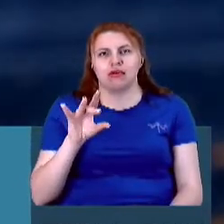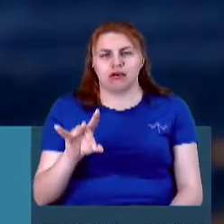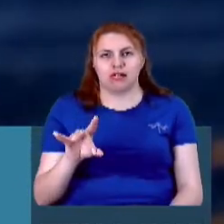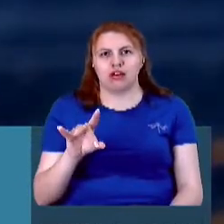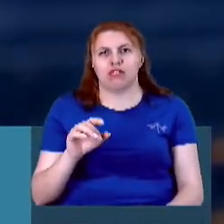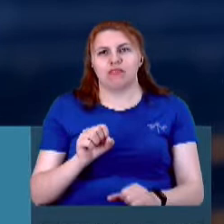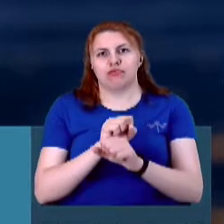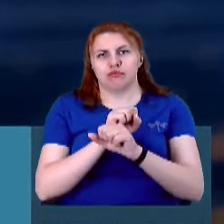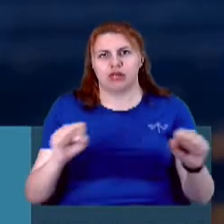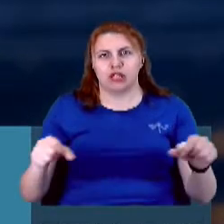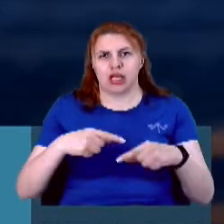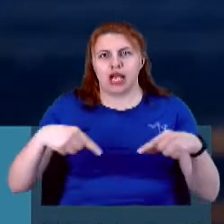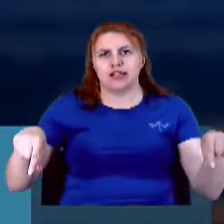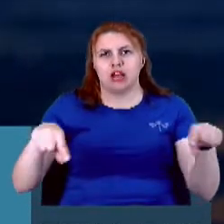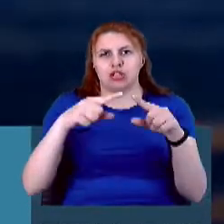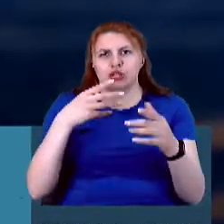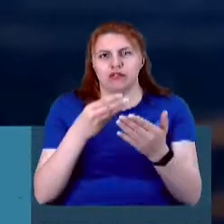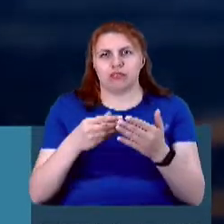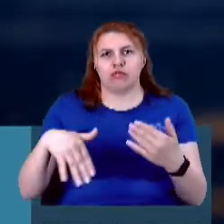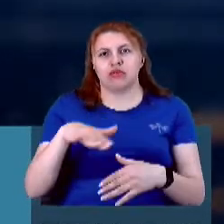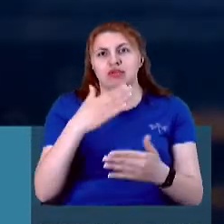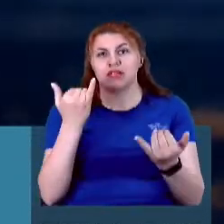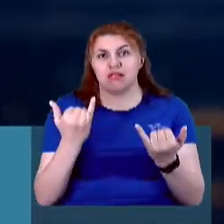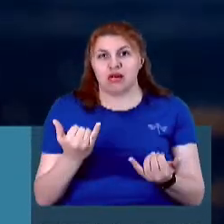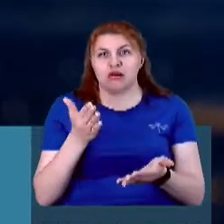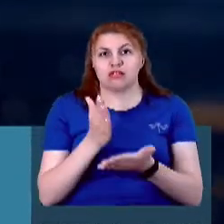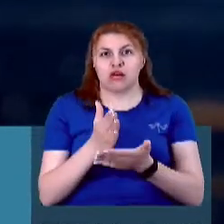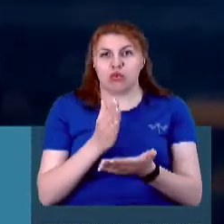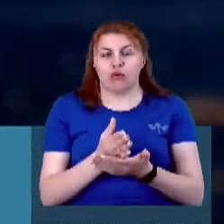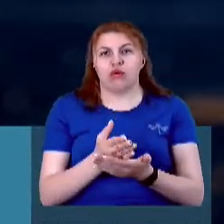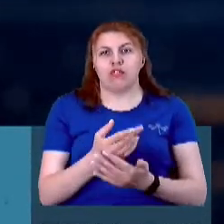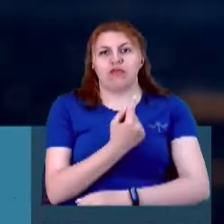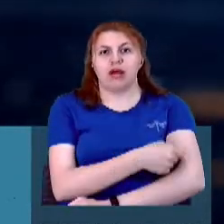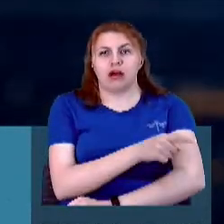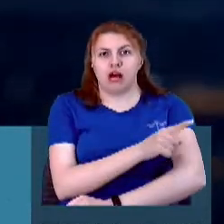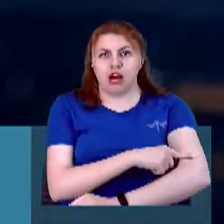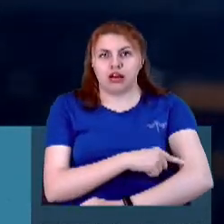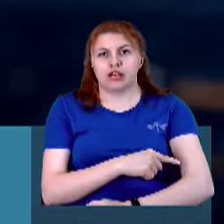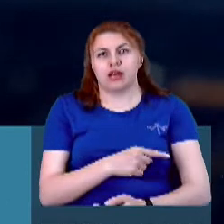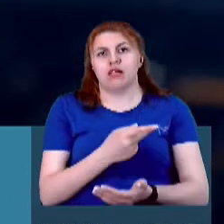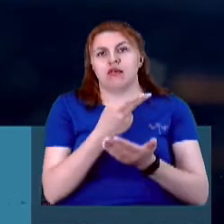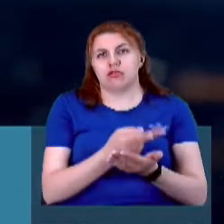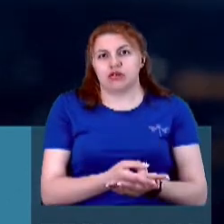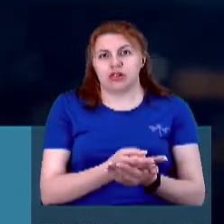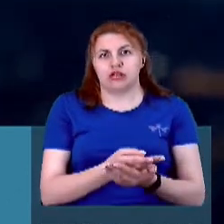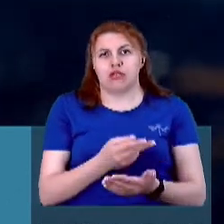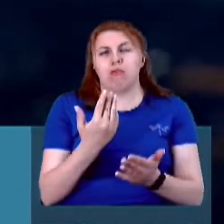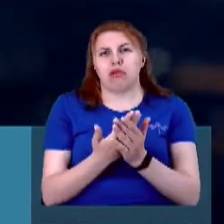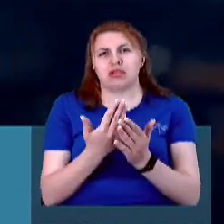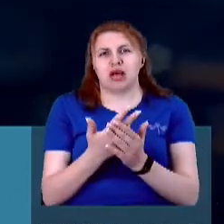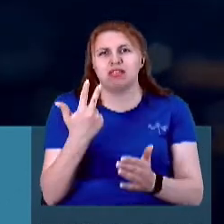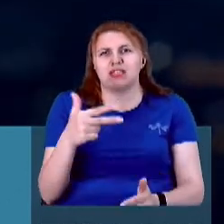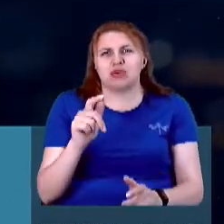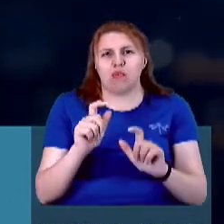своєму подвір'ї. Зараз вона знаходиться у лікарні, хірурги витягли з її тіла близько 30 осколків. Її стан